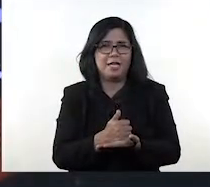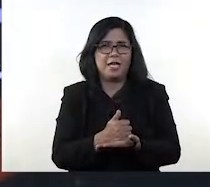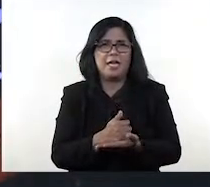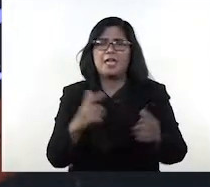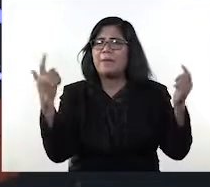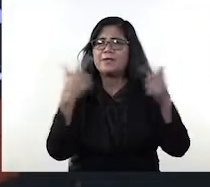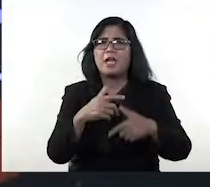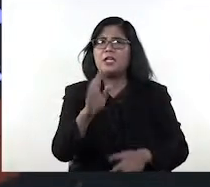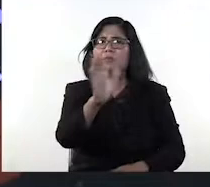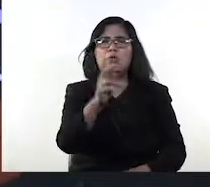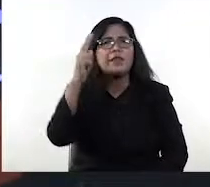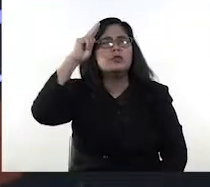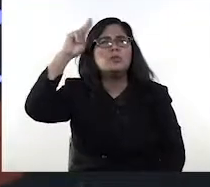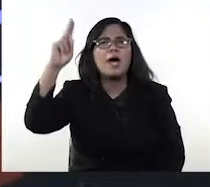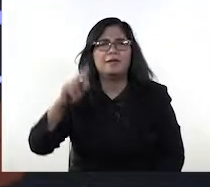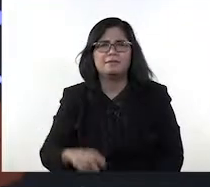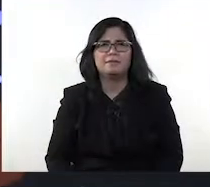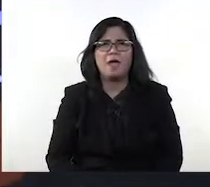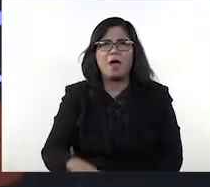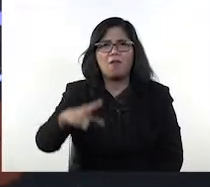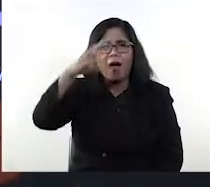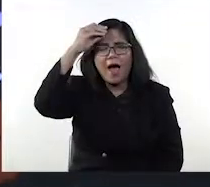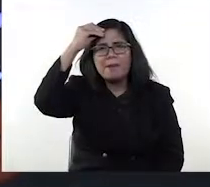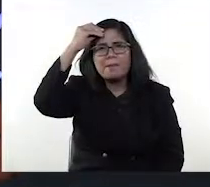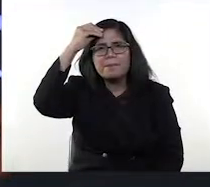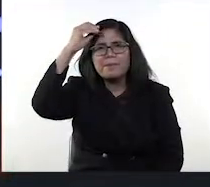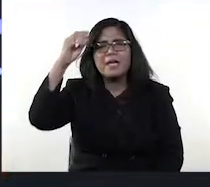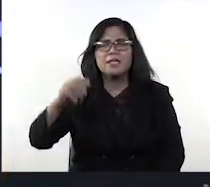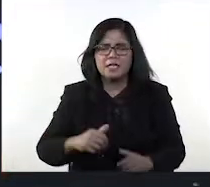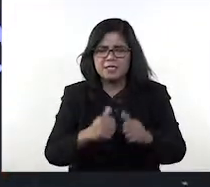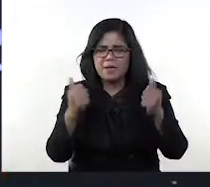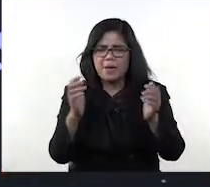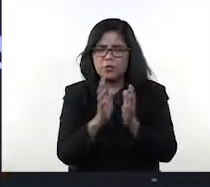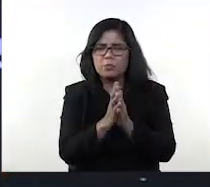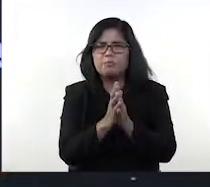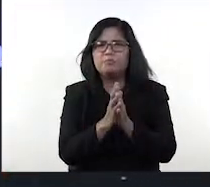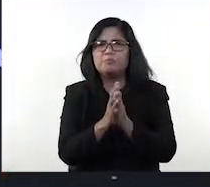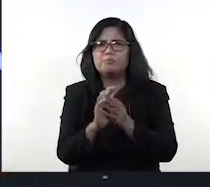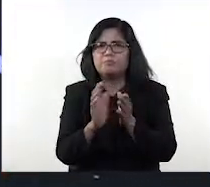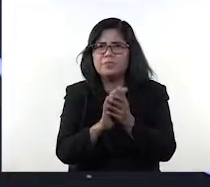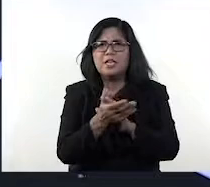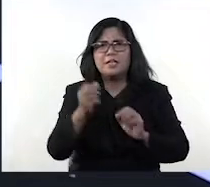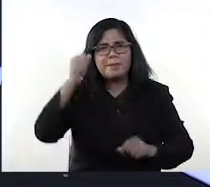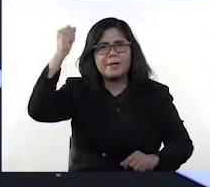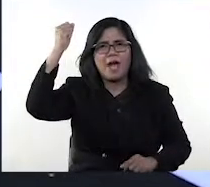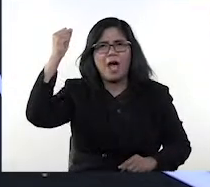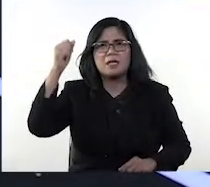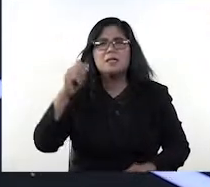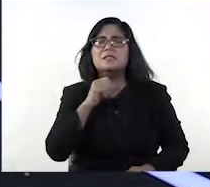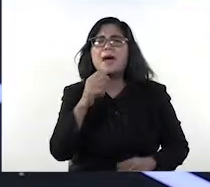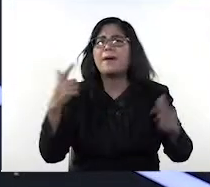Infamous ngerti ih Ayo kita memang dipersiapkan menjadi pemenang tapi yang bertanding bukan Tuhan